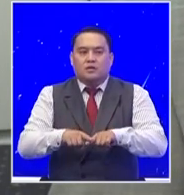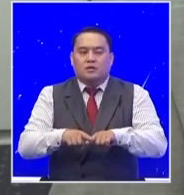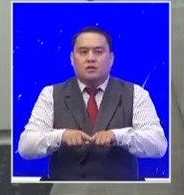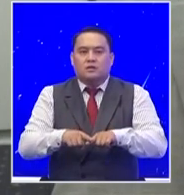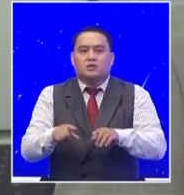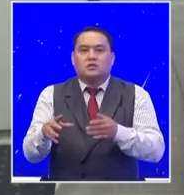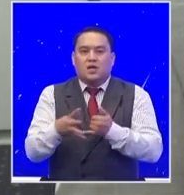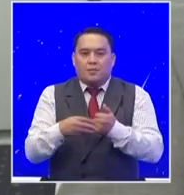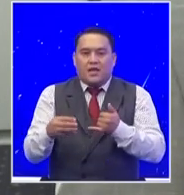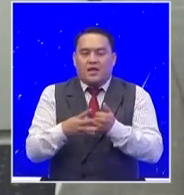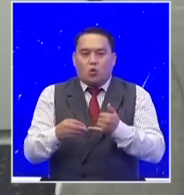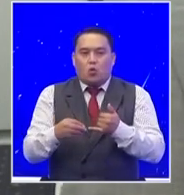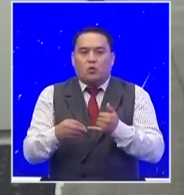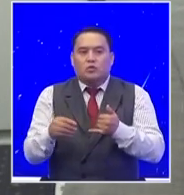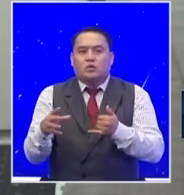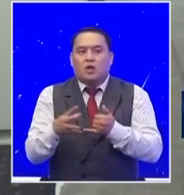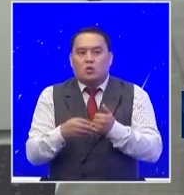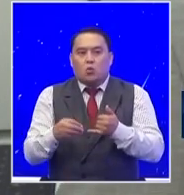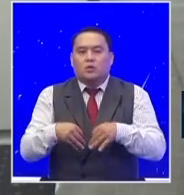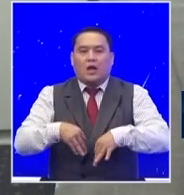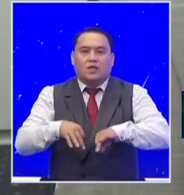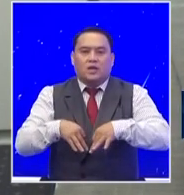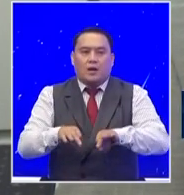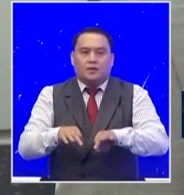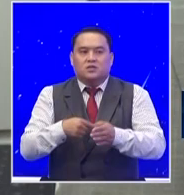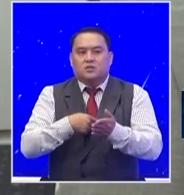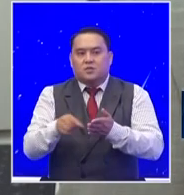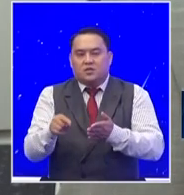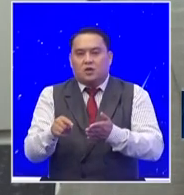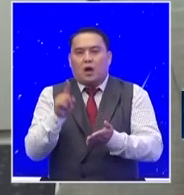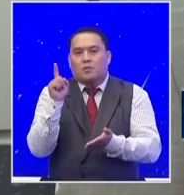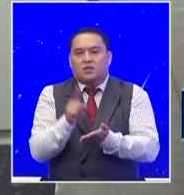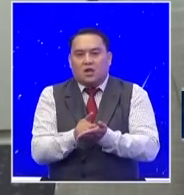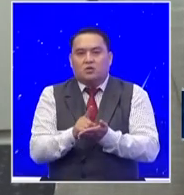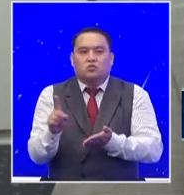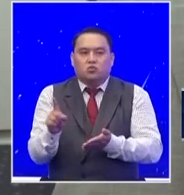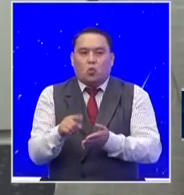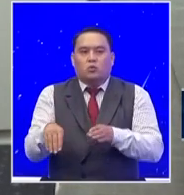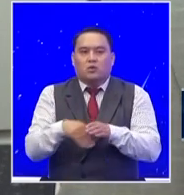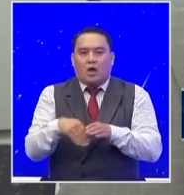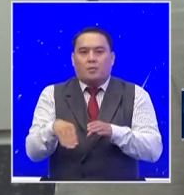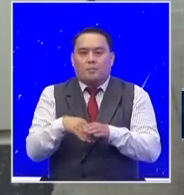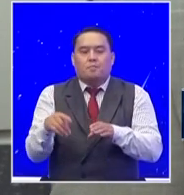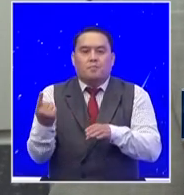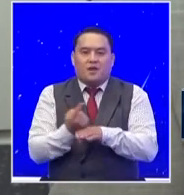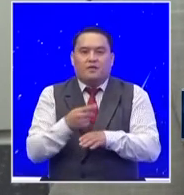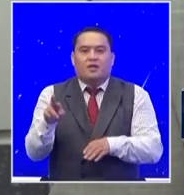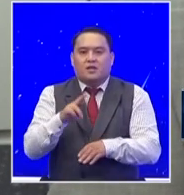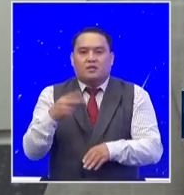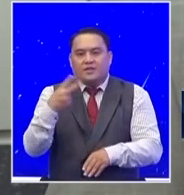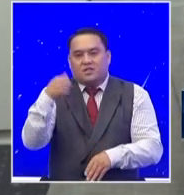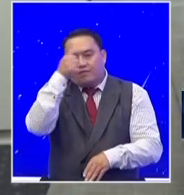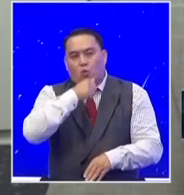земельному налогу и имущественному налогу и налогу на транспорт подлежат списанию по обязательствам, которые накопились на 1 января 2020